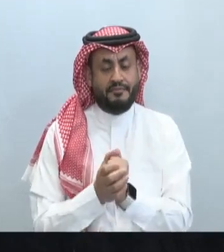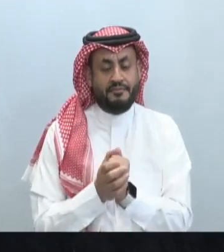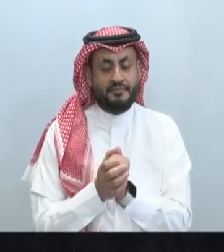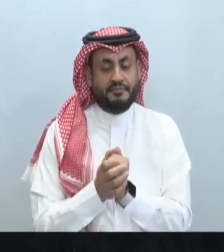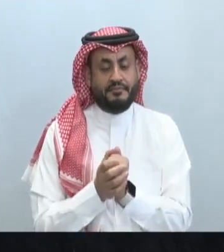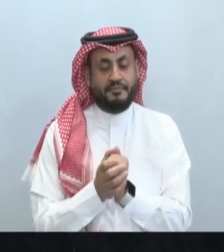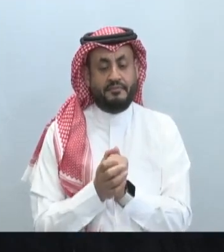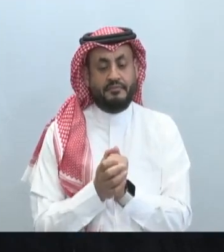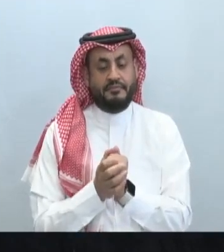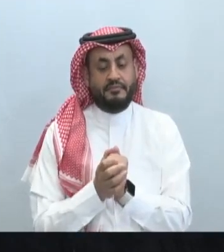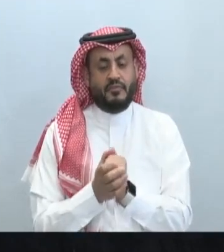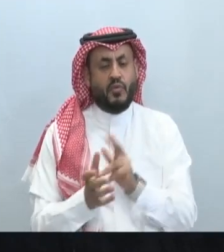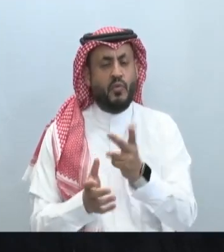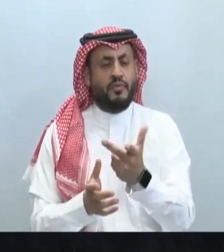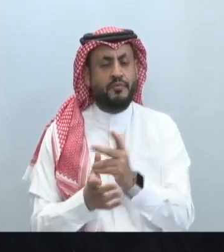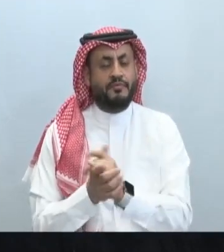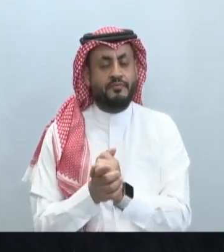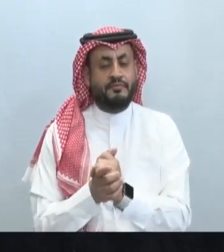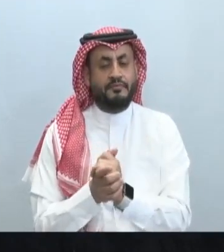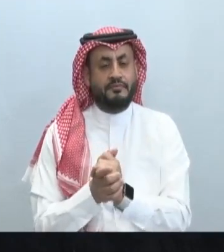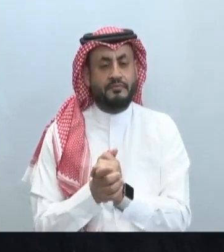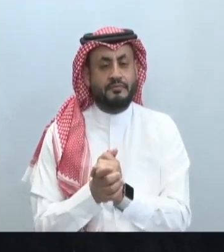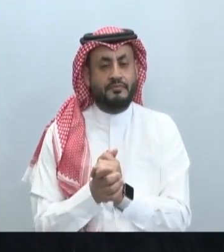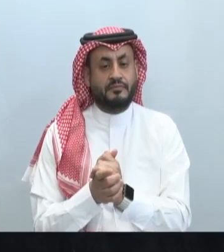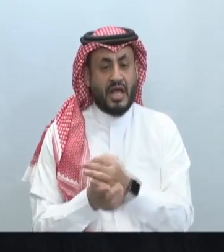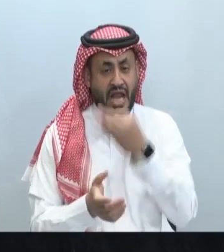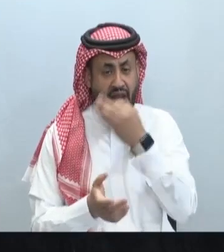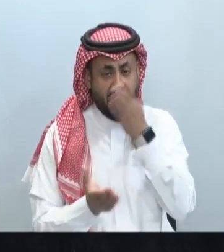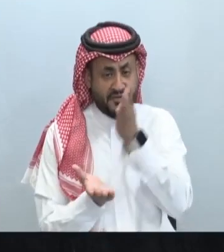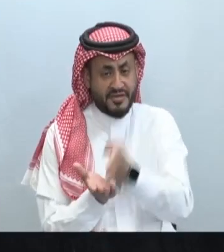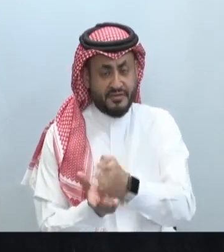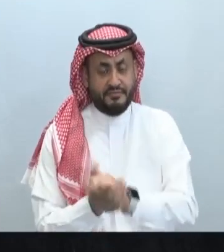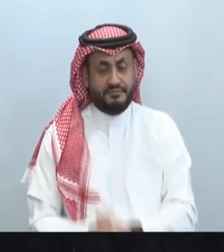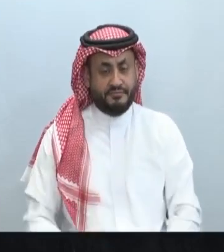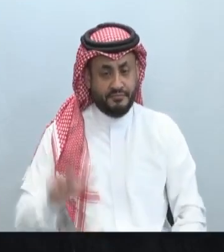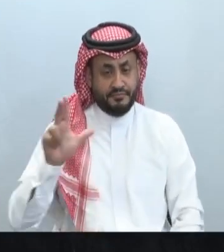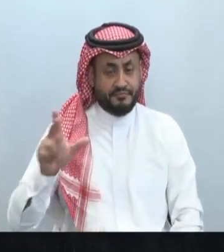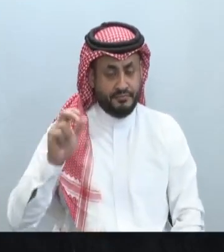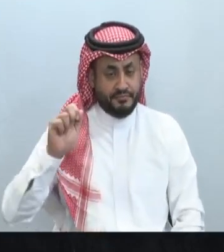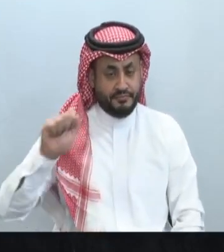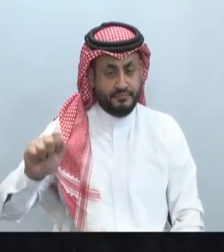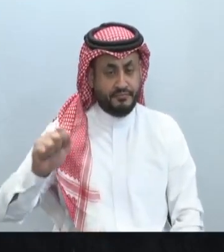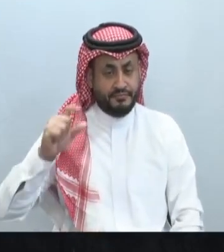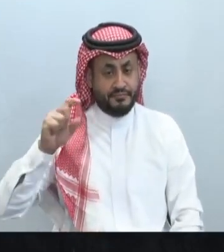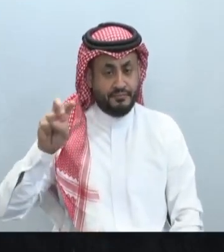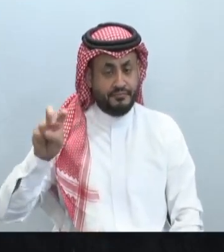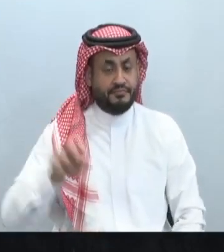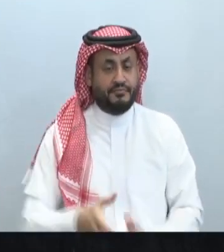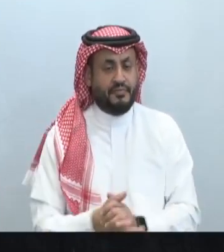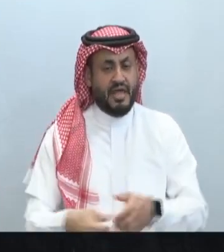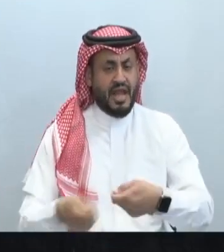الاهميه الا وهو الصدق في البيع والشراء